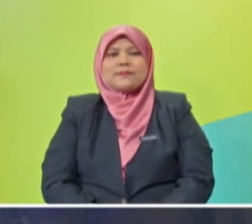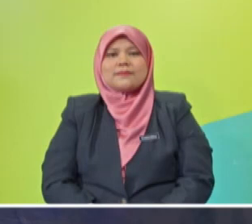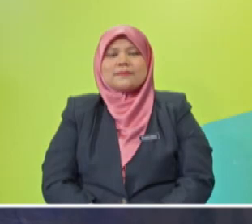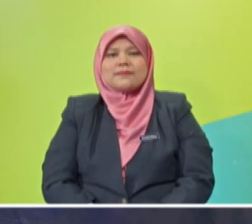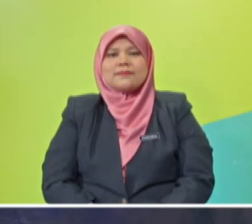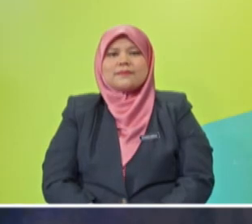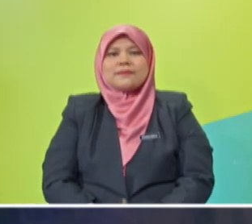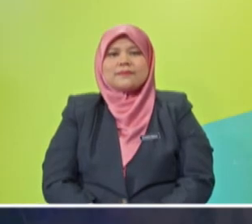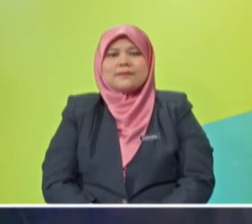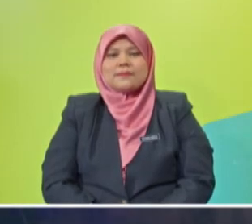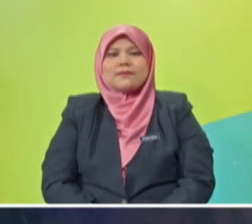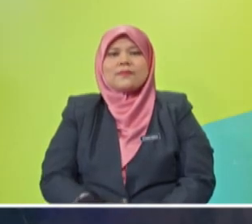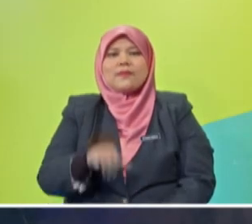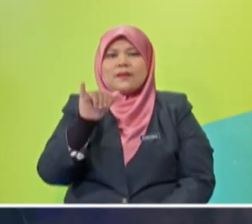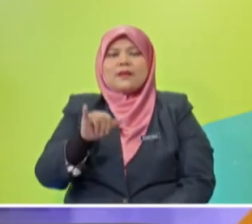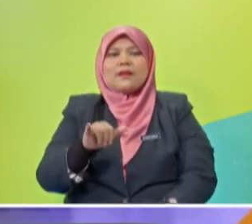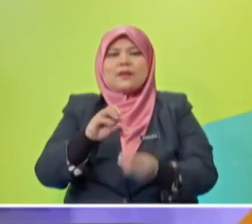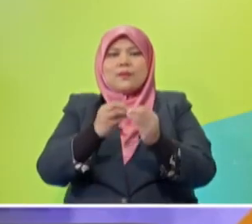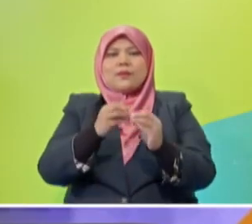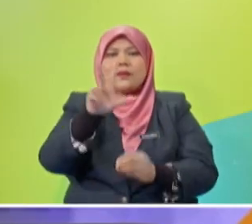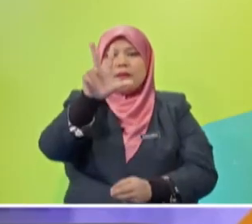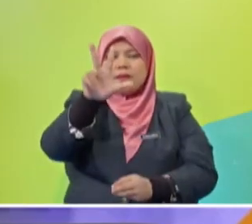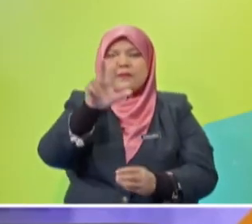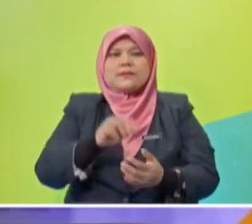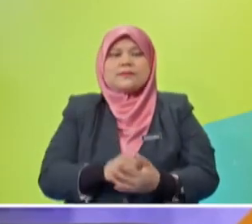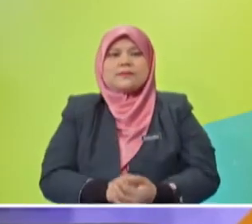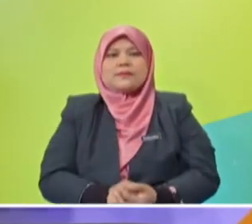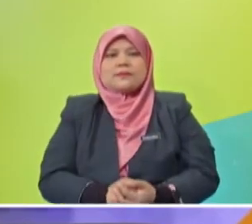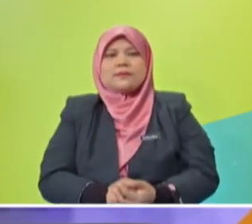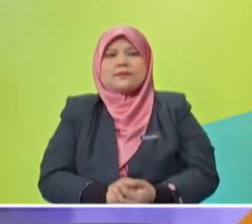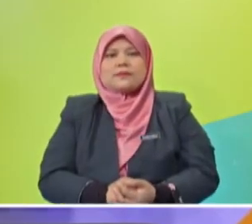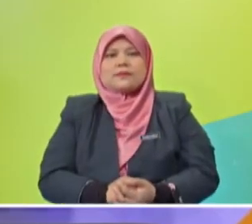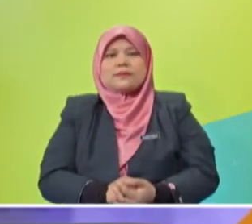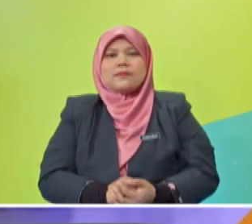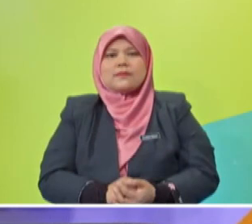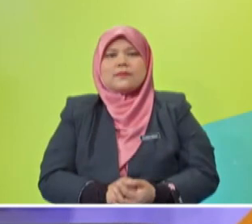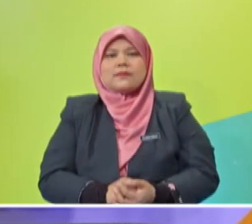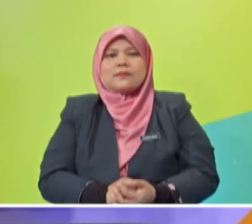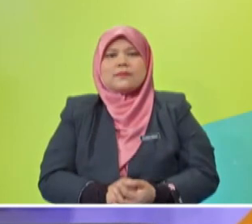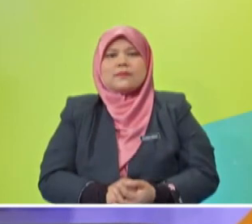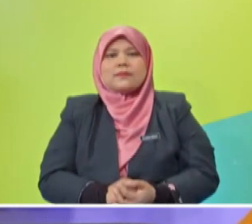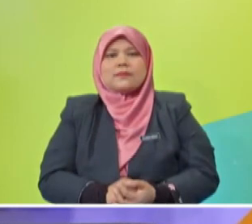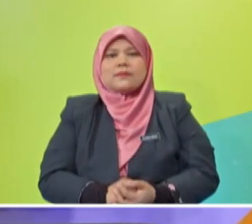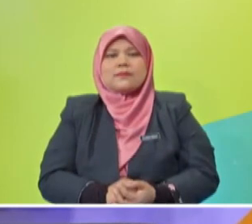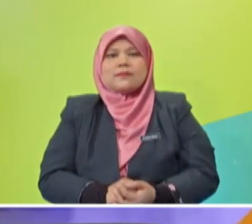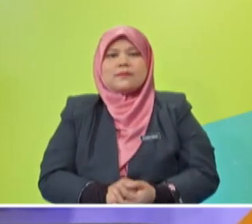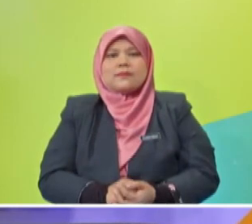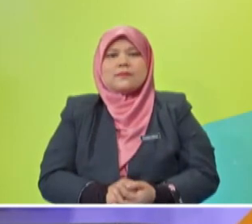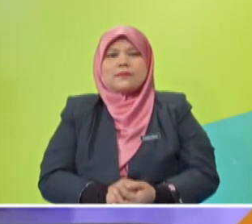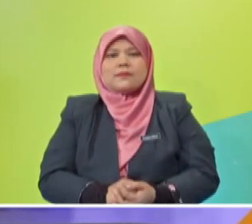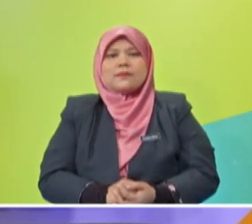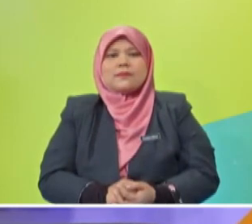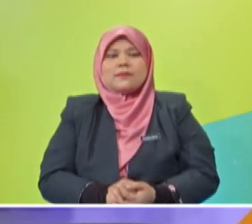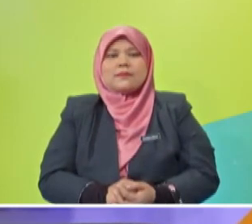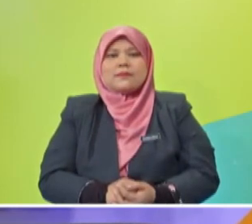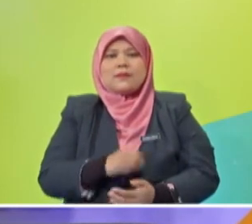baik. Yang ketiga. Okey, gambar yang ketiga. Gambar ni memang kalau sebut tempat ni memang semua orang tahu.